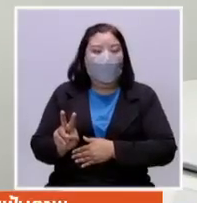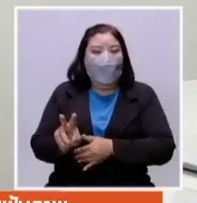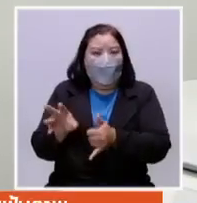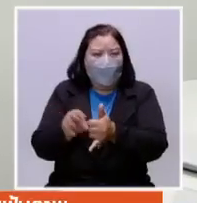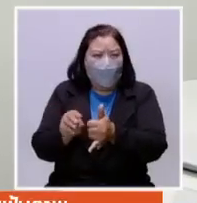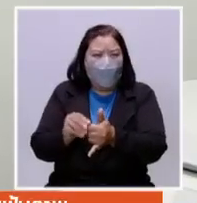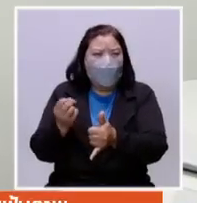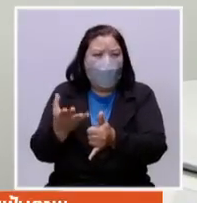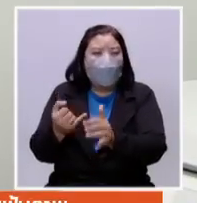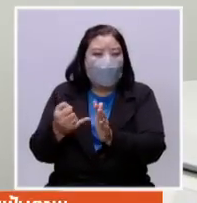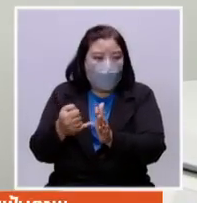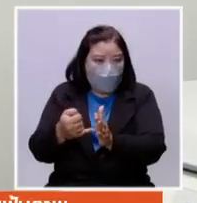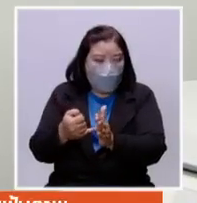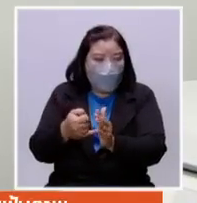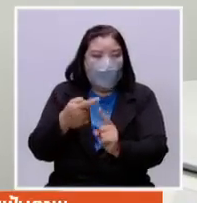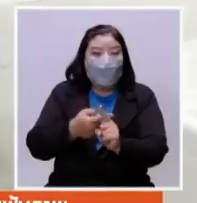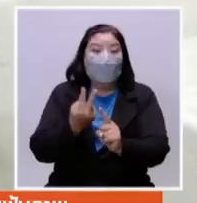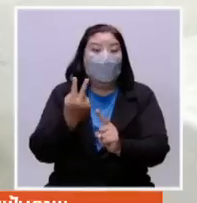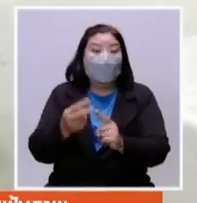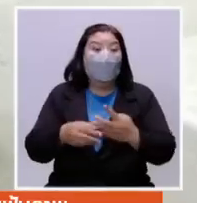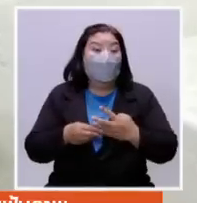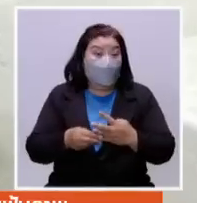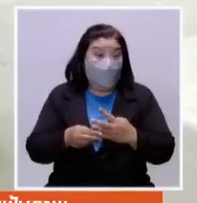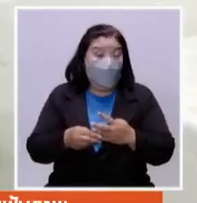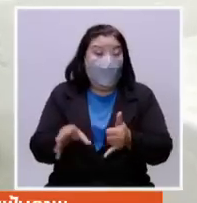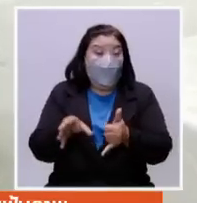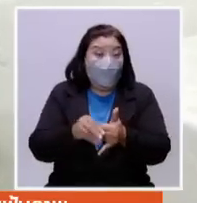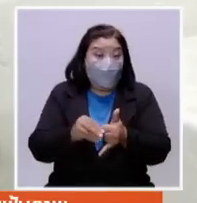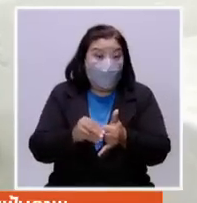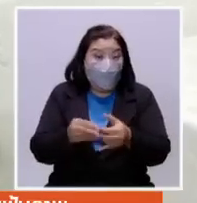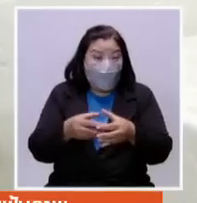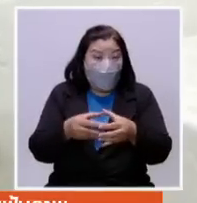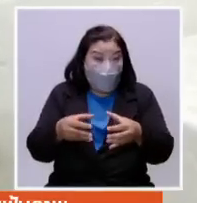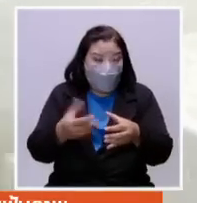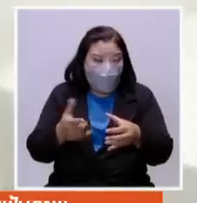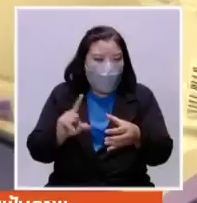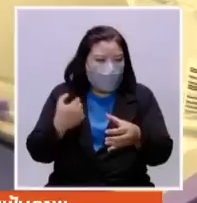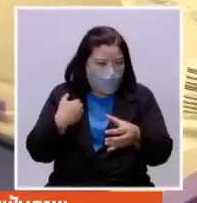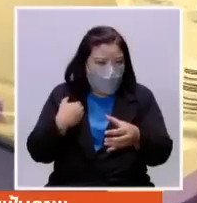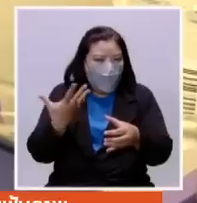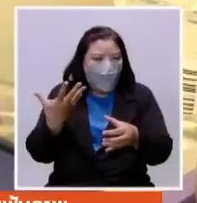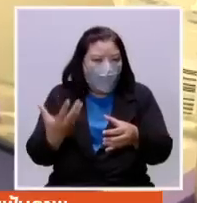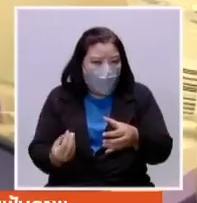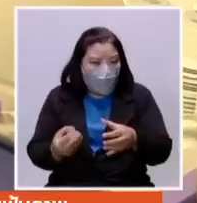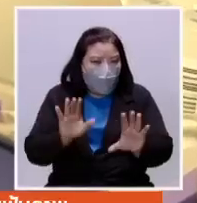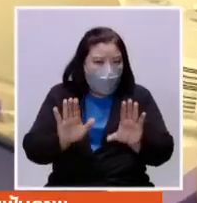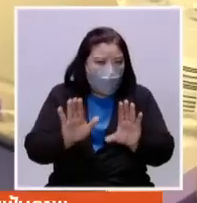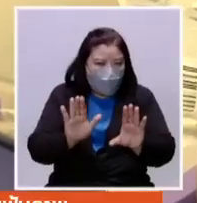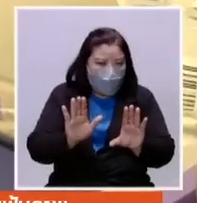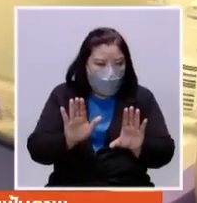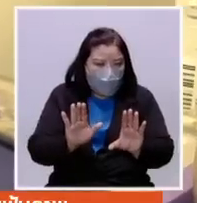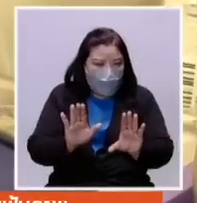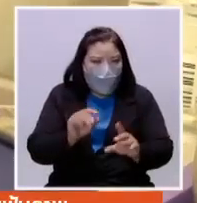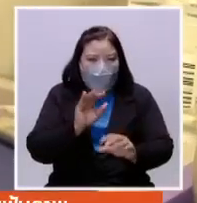ม่เกินครึ่งเดือนหรือประมาณปลายเดือนกุมภาพันธ์ตัวเลขผู้ติดเชื้อน่าจะลดลงโดยเทียบเคียงจากประเทศอื่นๆ